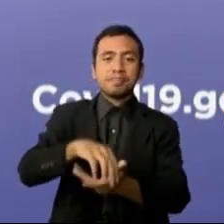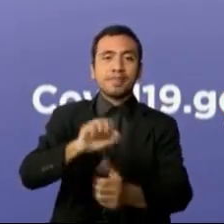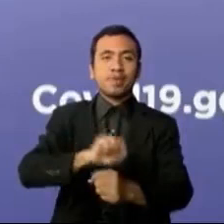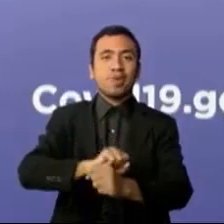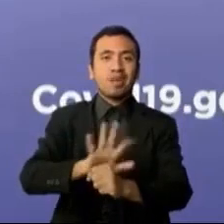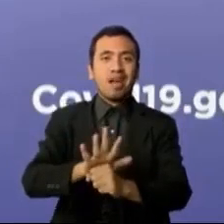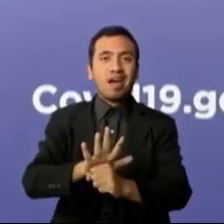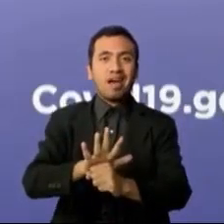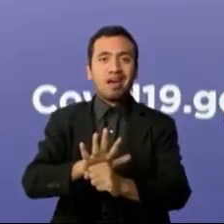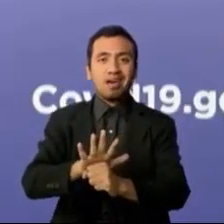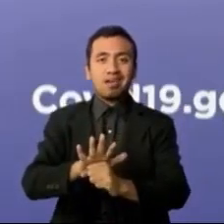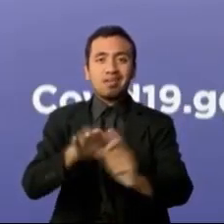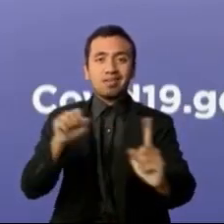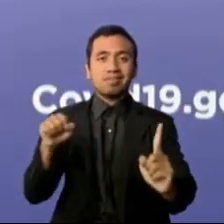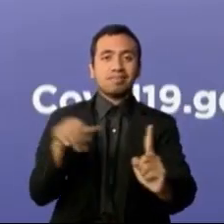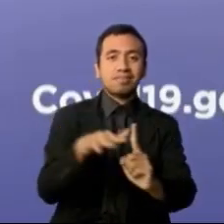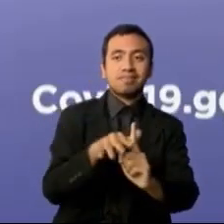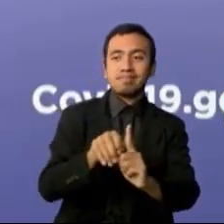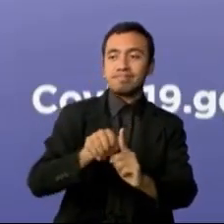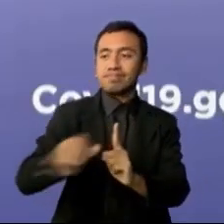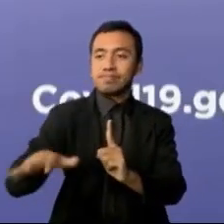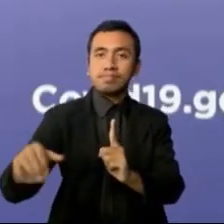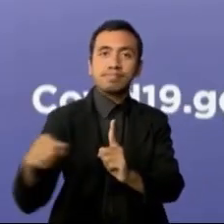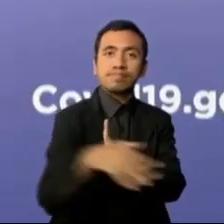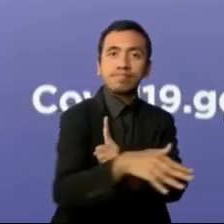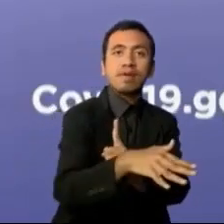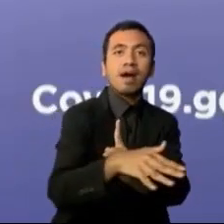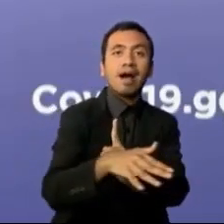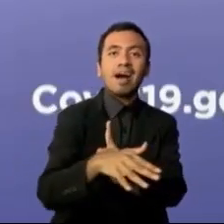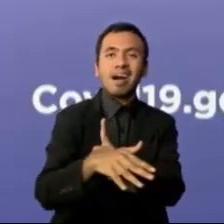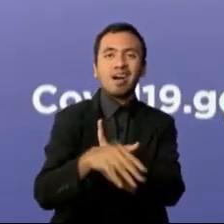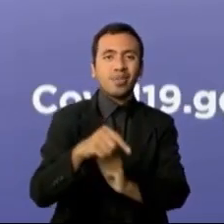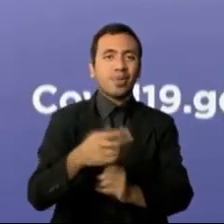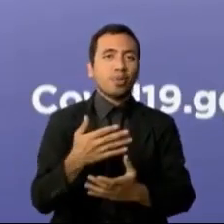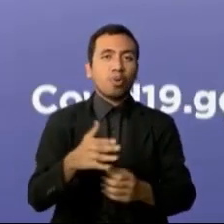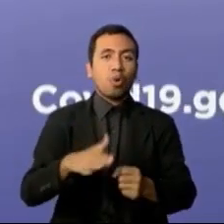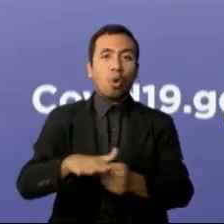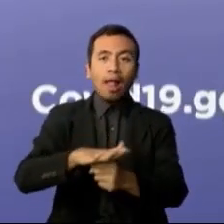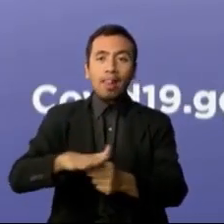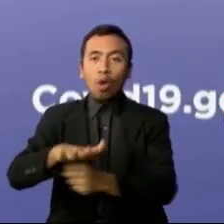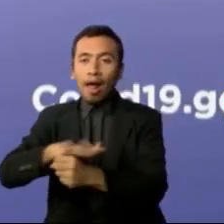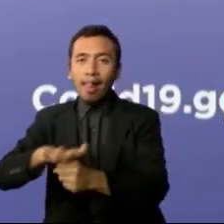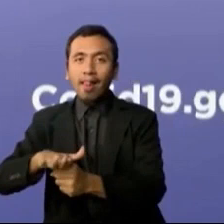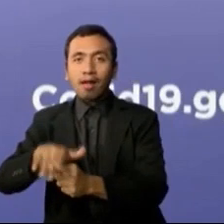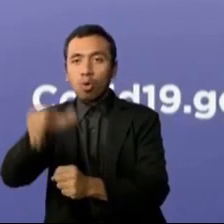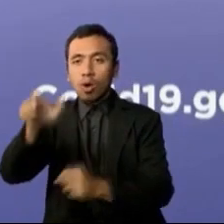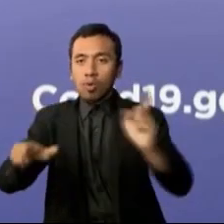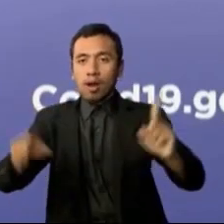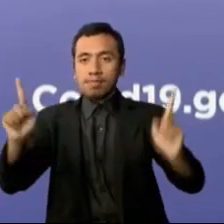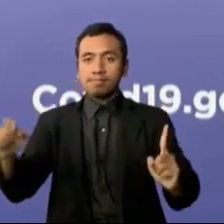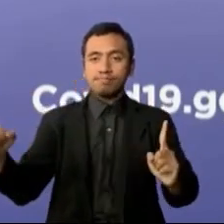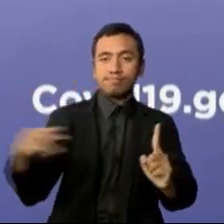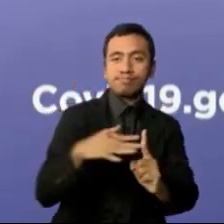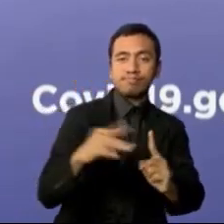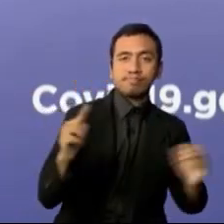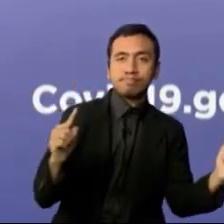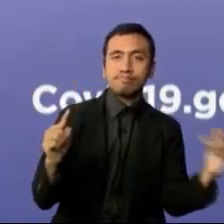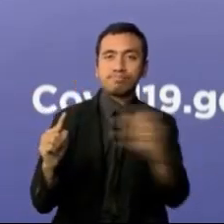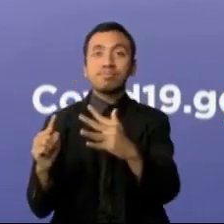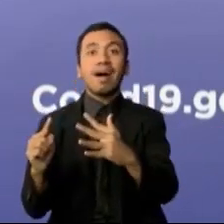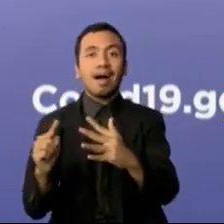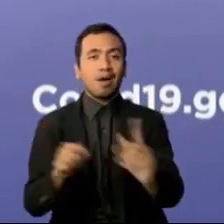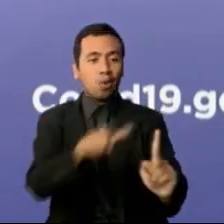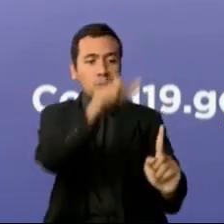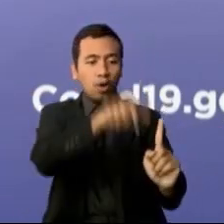lokal transmission atau penularan lokal maka kita masukkan ini dalam kelompok